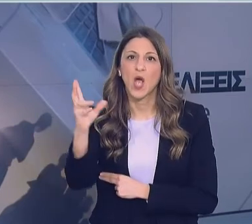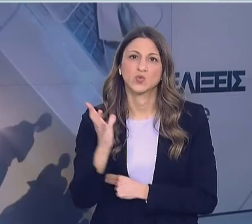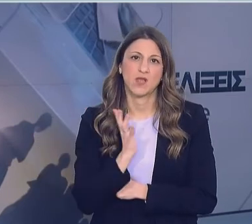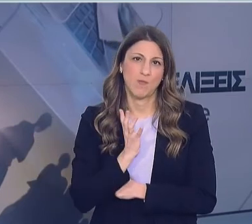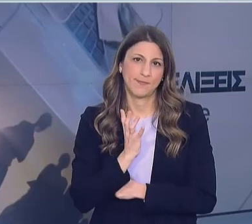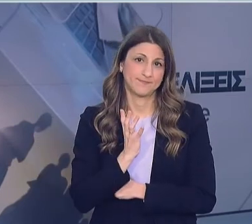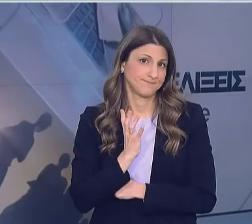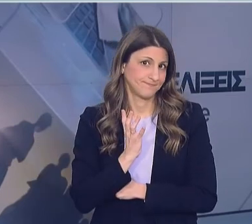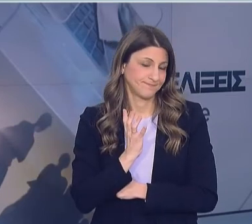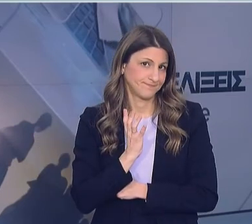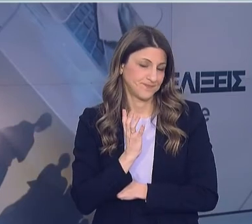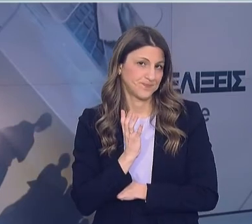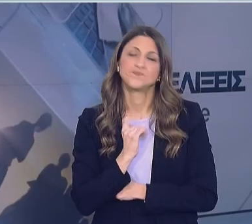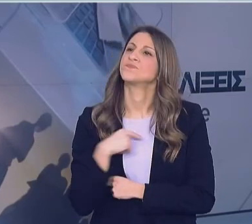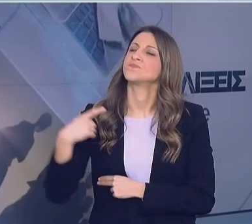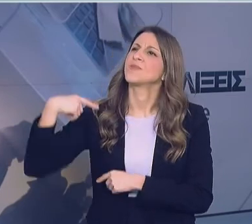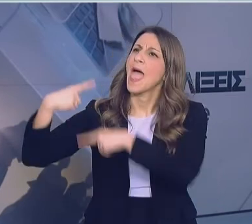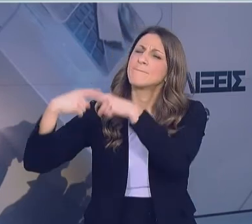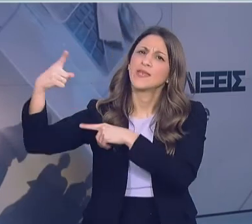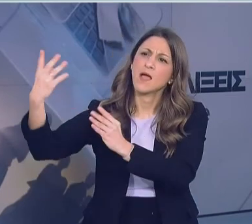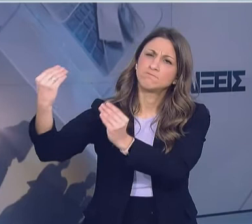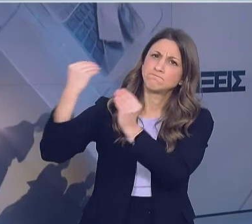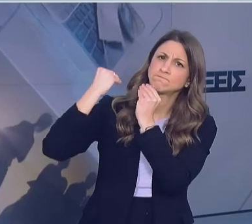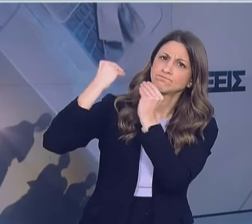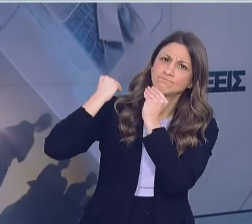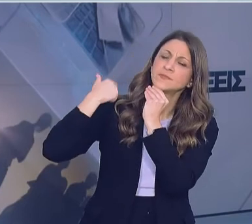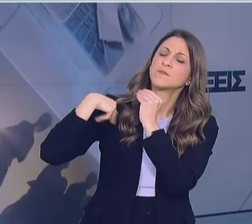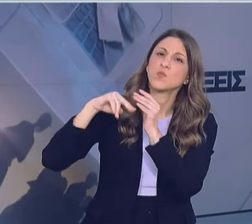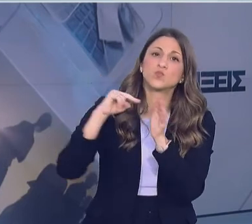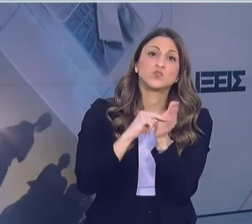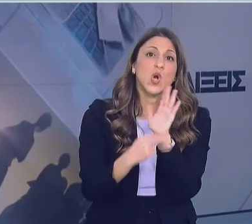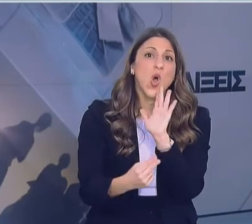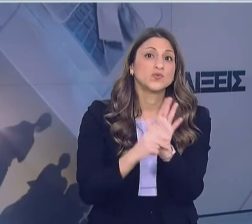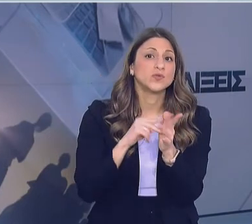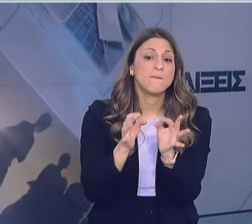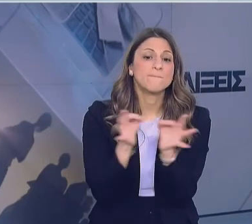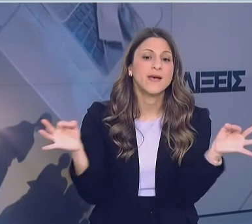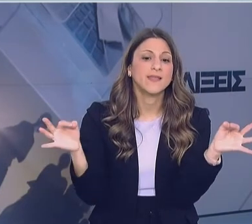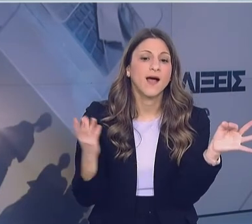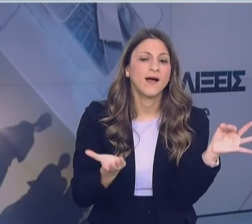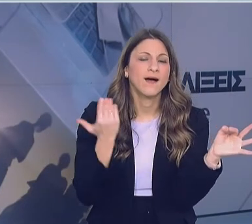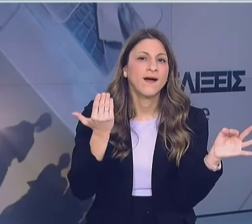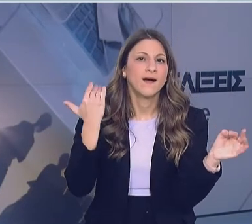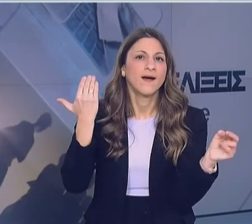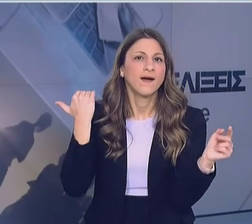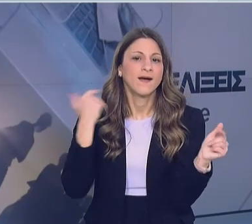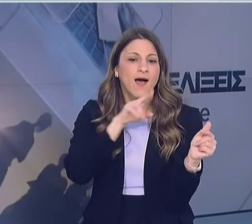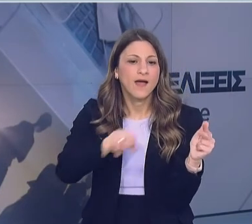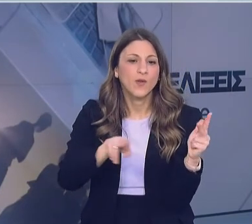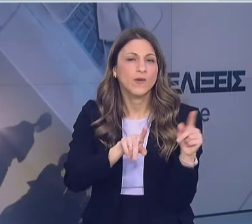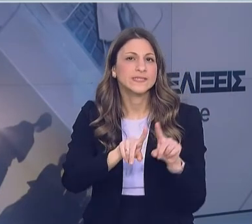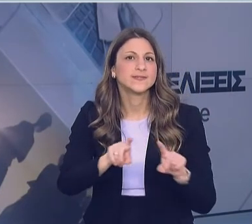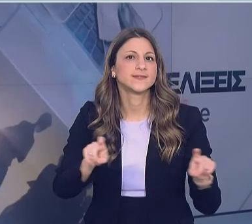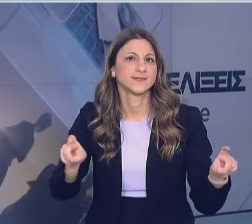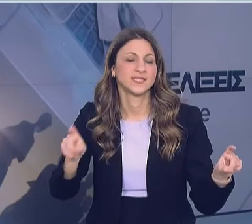Και φυσικά και η εμπειρία μας διδάσκει ότι πρέπει να είναι κανείς πολύ προσεκτικός όταν αφαιρεί αυτά τα μέτρα για έναν τέτοιο ιό, ο